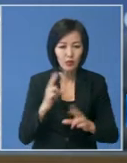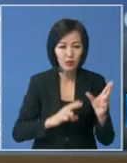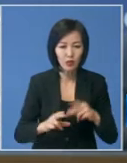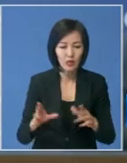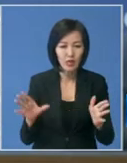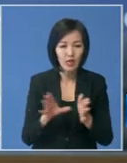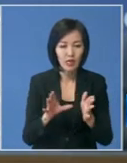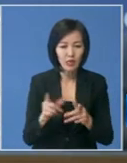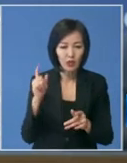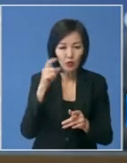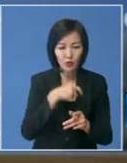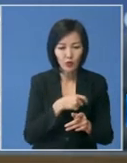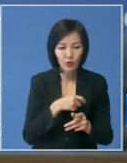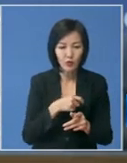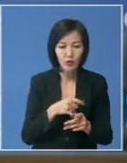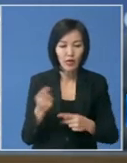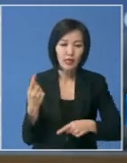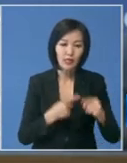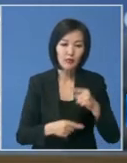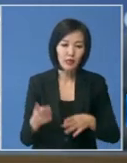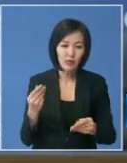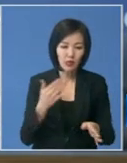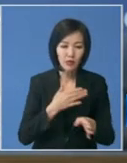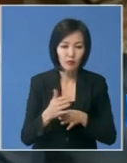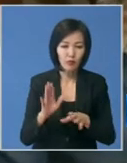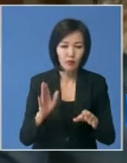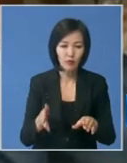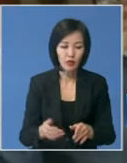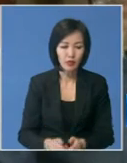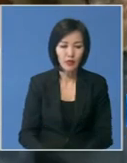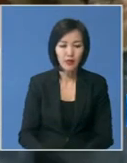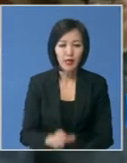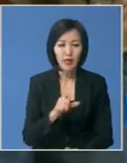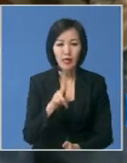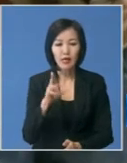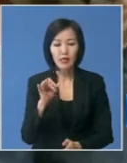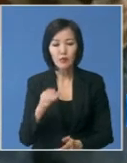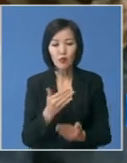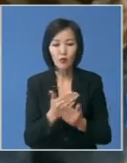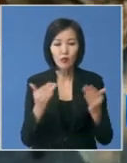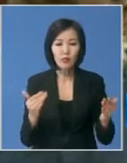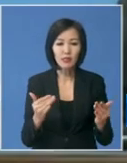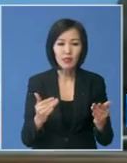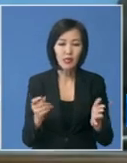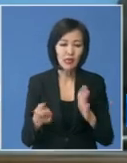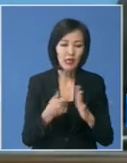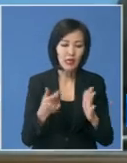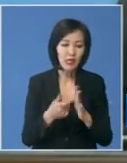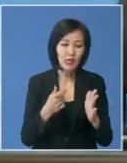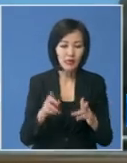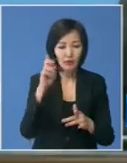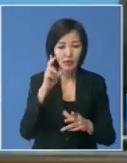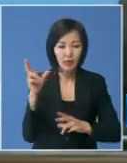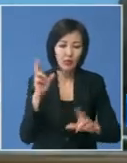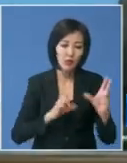энергия үнемдеу жолдар жобасын кәсіпкерлер қаржыландырып отыр. Экспо 2017 көрмесі кезінде Қарағанды мемлекеттік